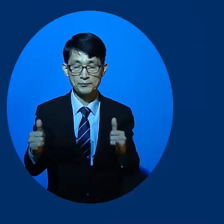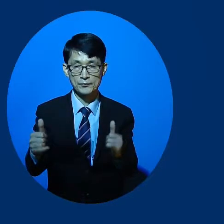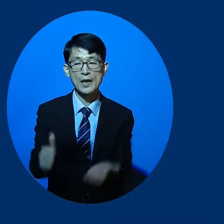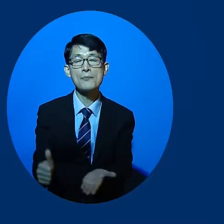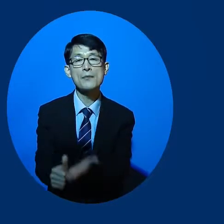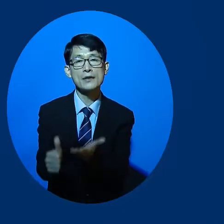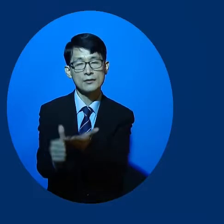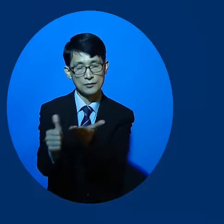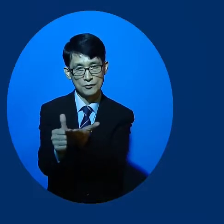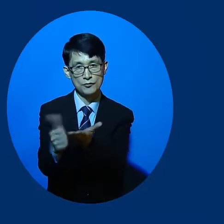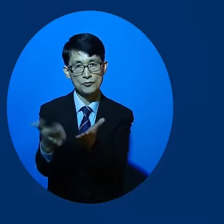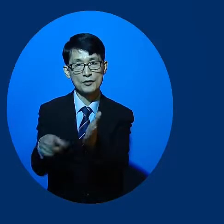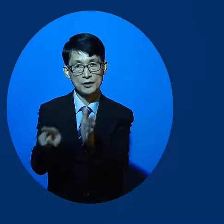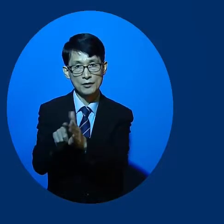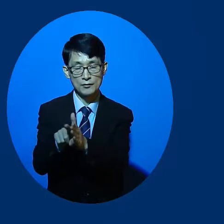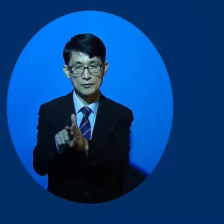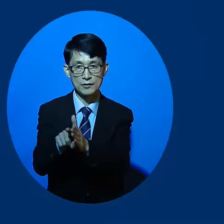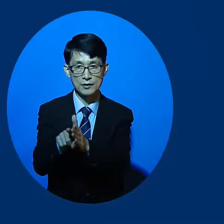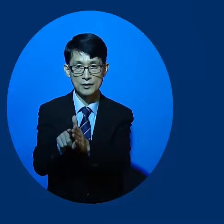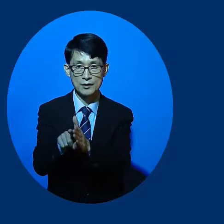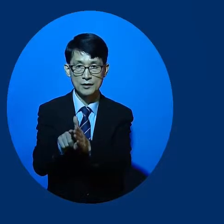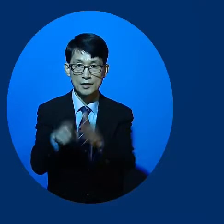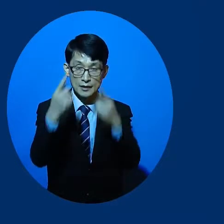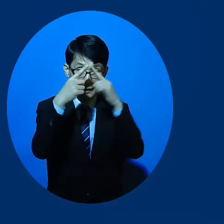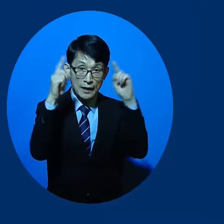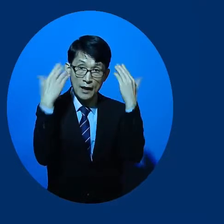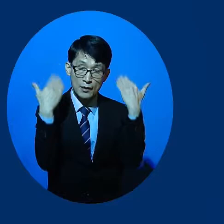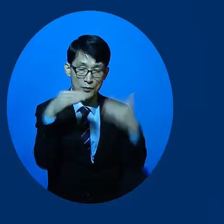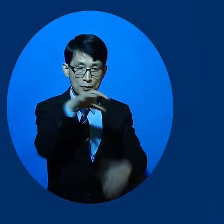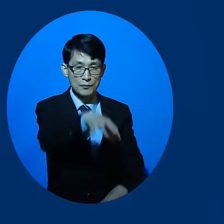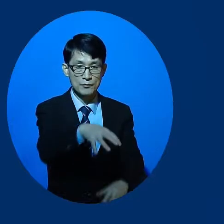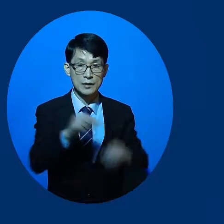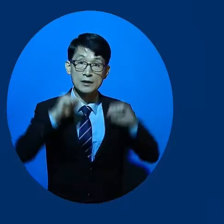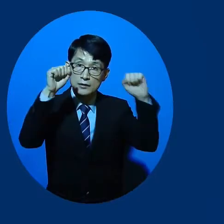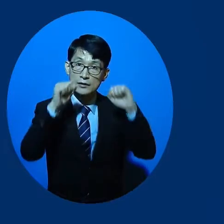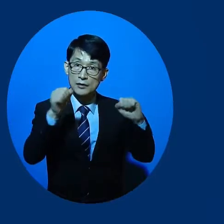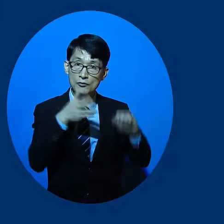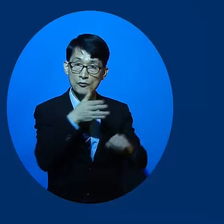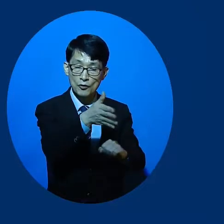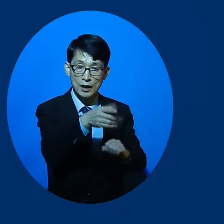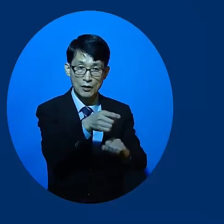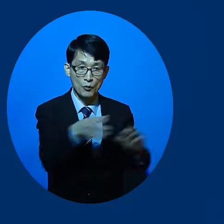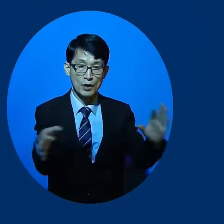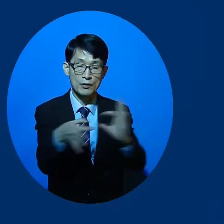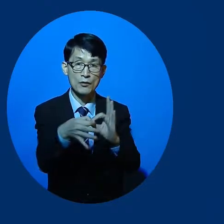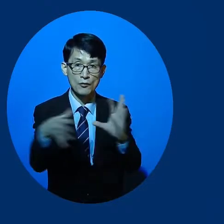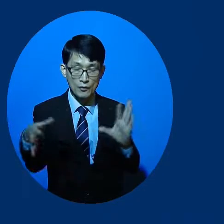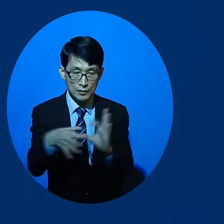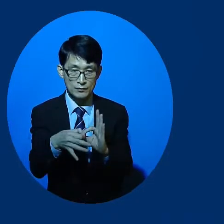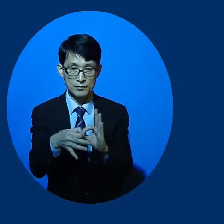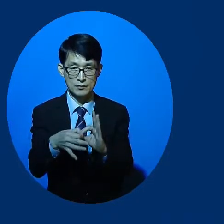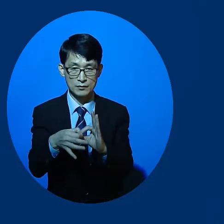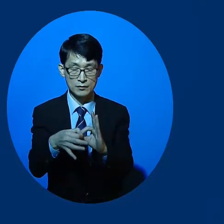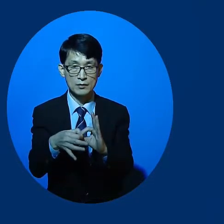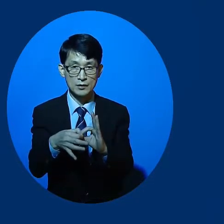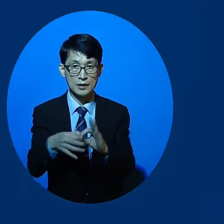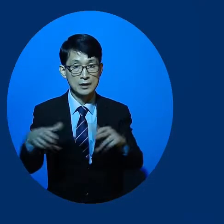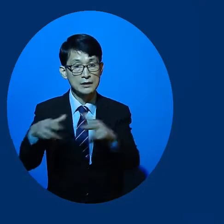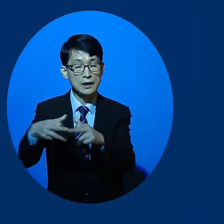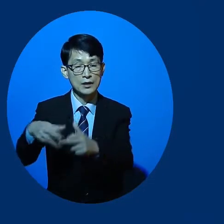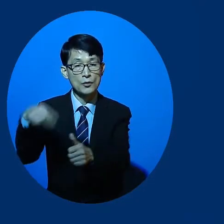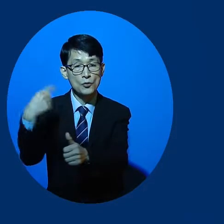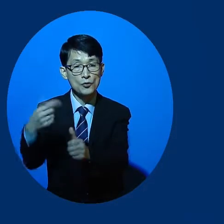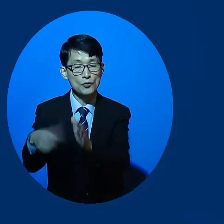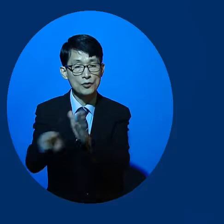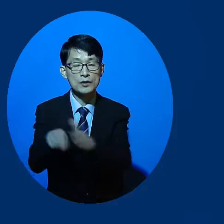위해서 강원도 내에 대학의 체육 관련 학과와 다양한 네트워크를 구축하여 많은 홍보와